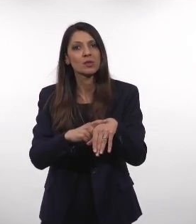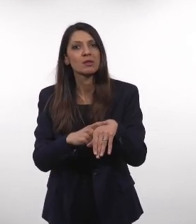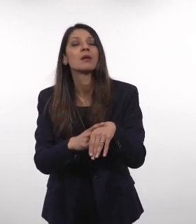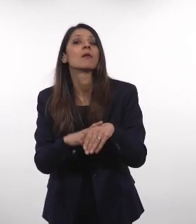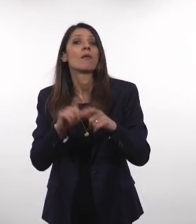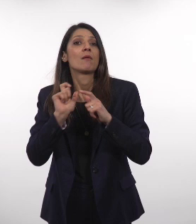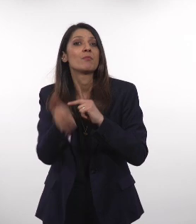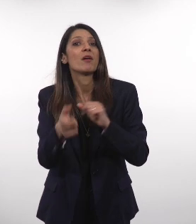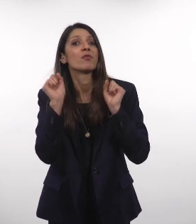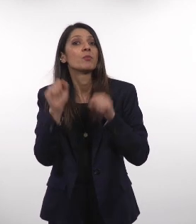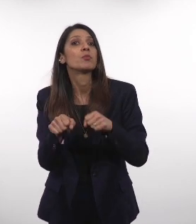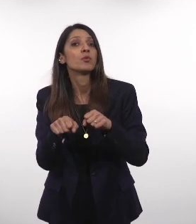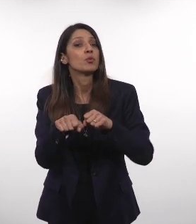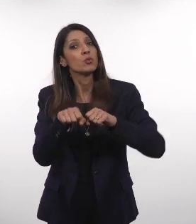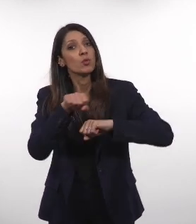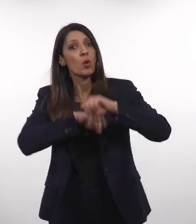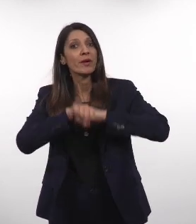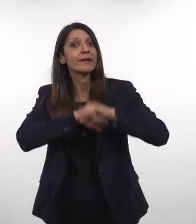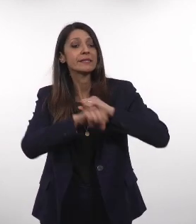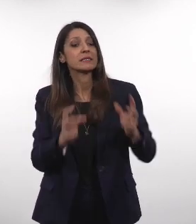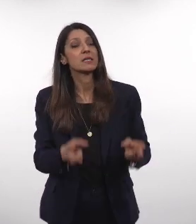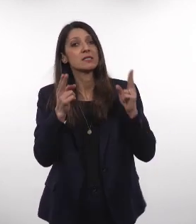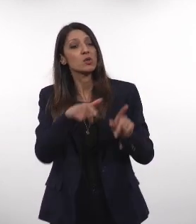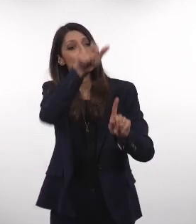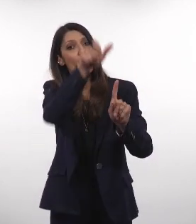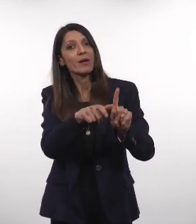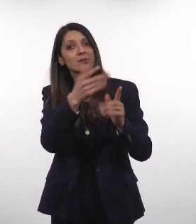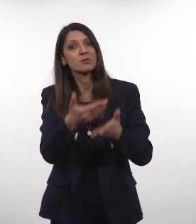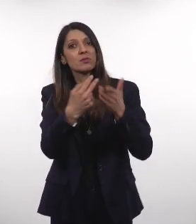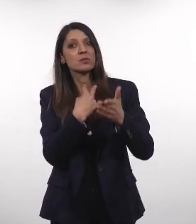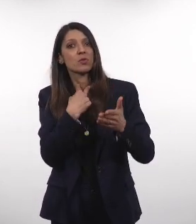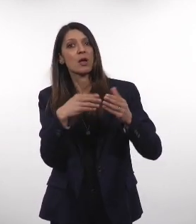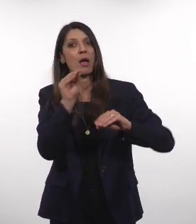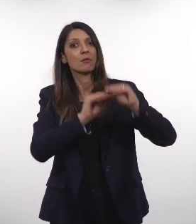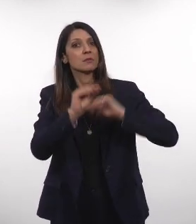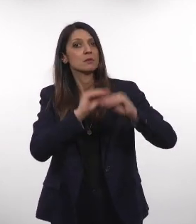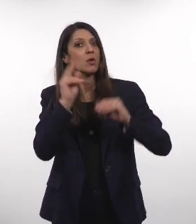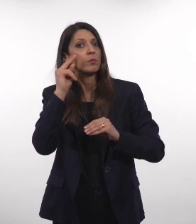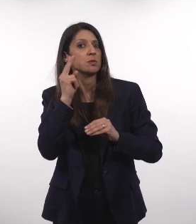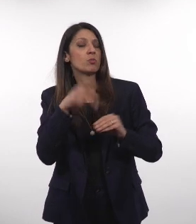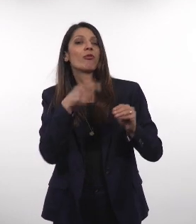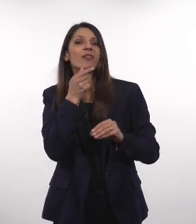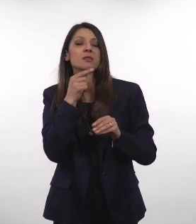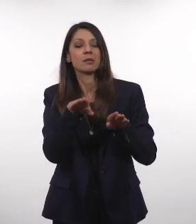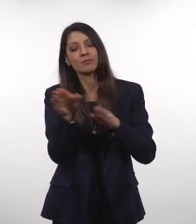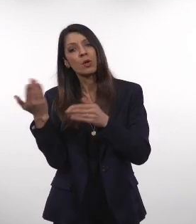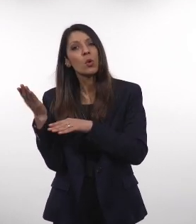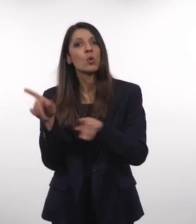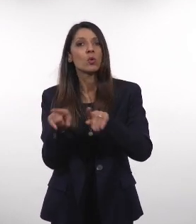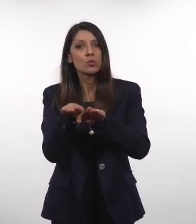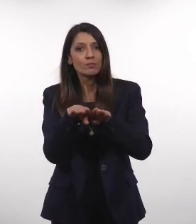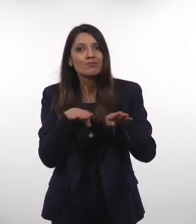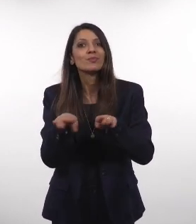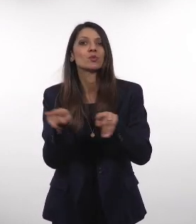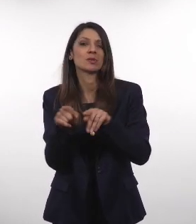de réaliser une séance d'habituation aux soins plus facilement. Vous avez également sur le site une vidéo du docteur Perrine Ernoux